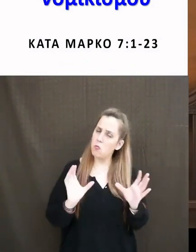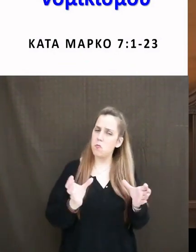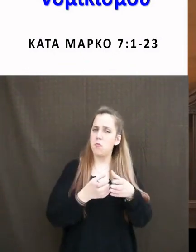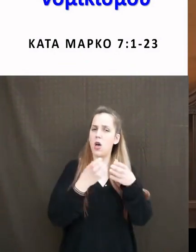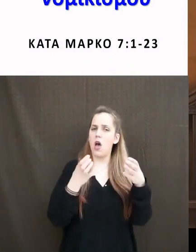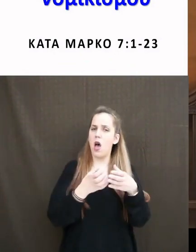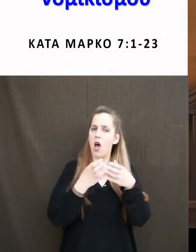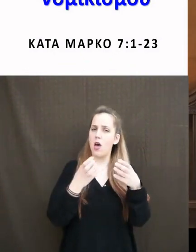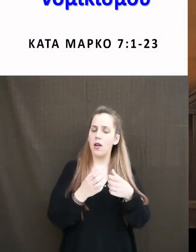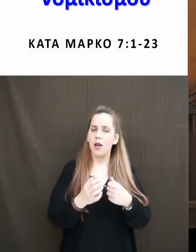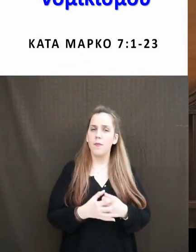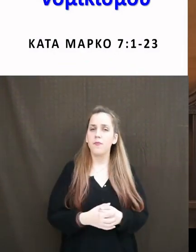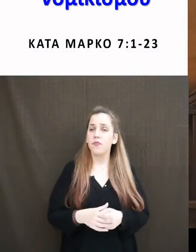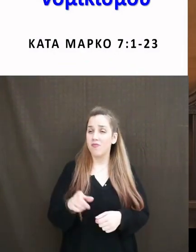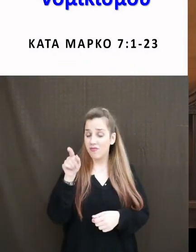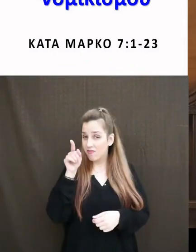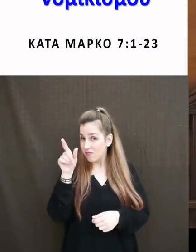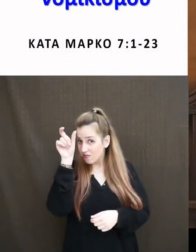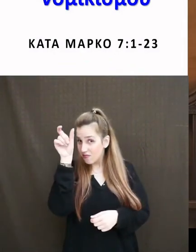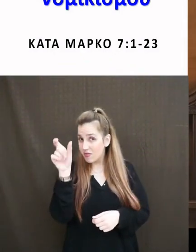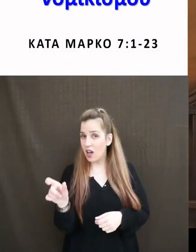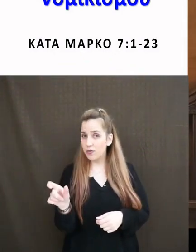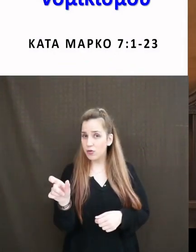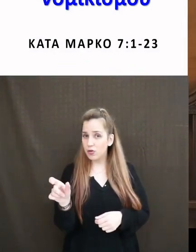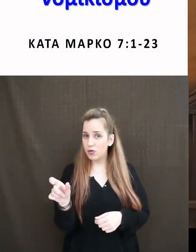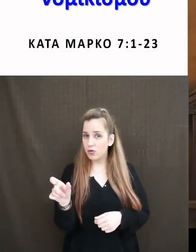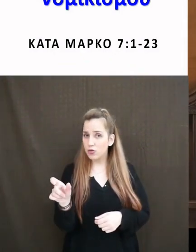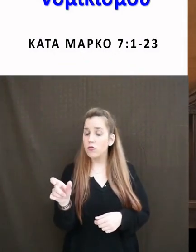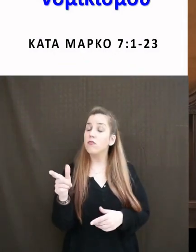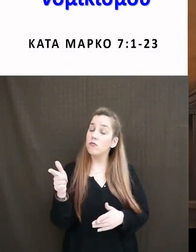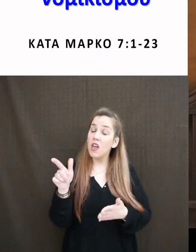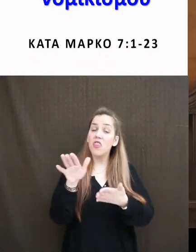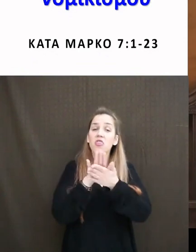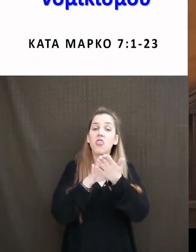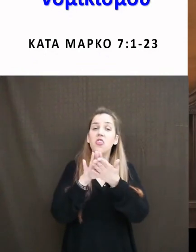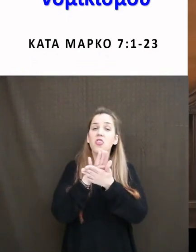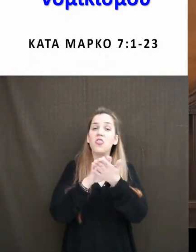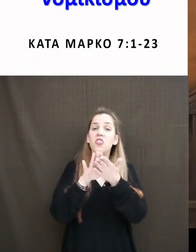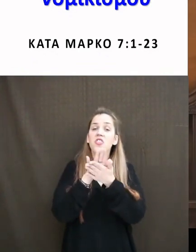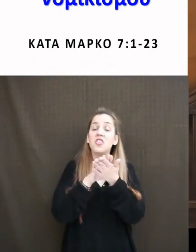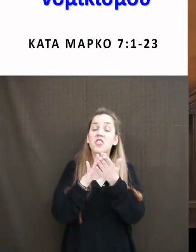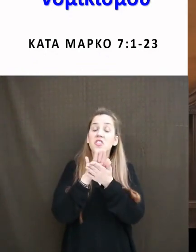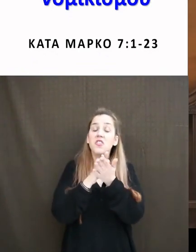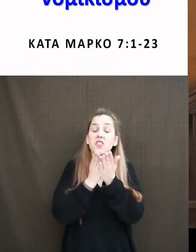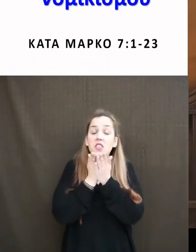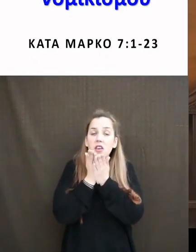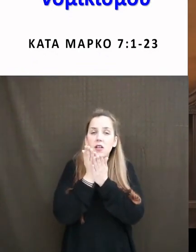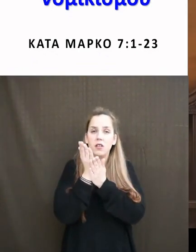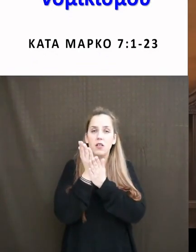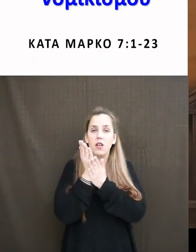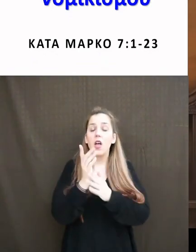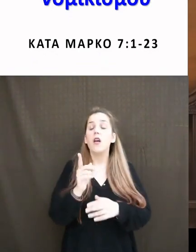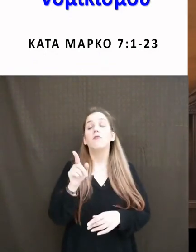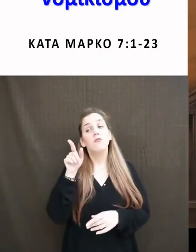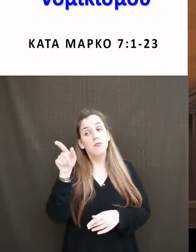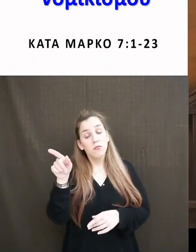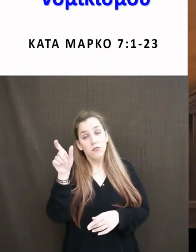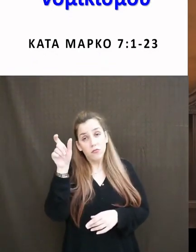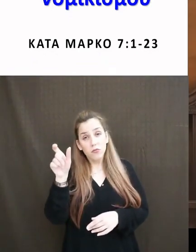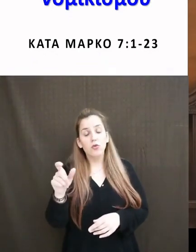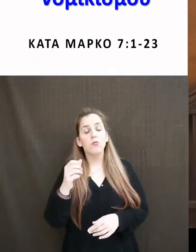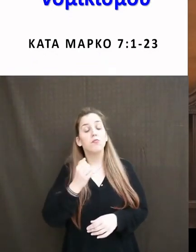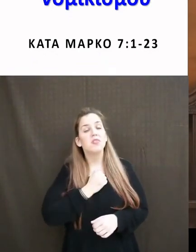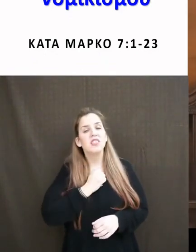Έχει κατασταλαγμένες και ισορροπημένες θεολογικές απόψεις. Πιστεύει πως η γραφή είναι θεόπνευστη και